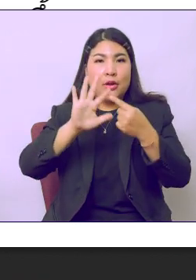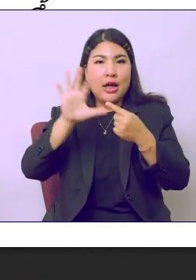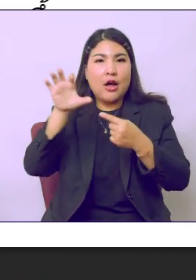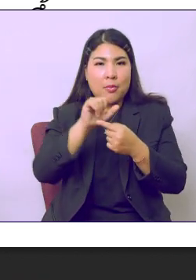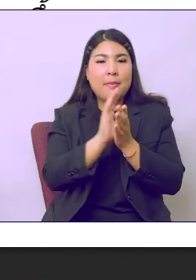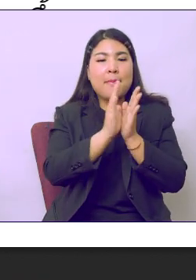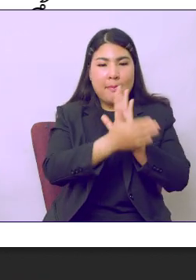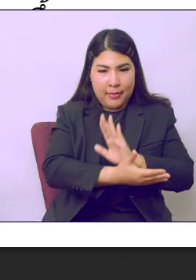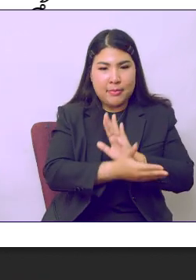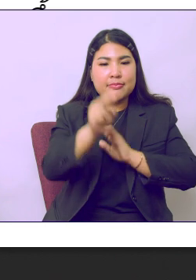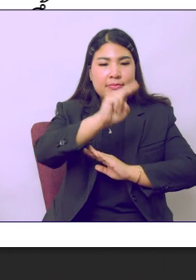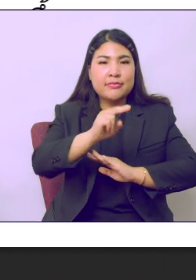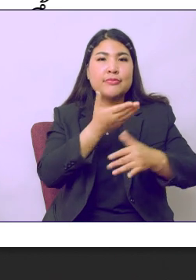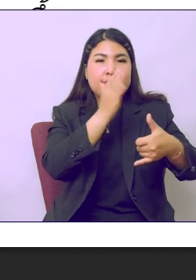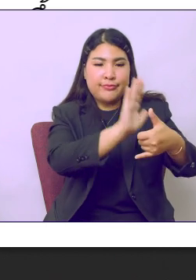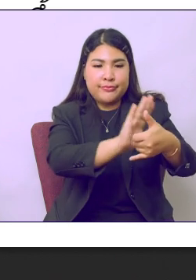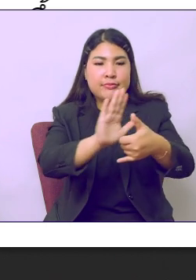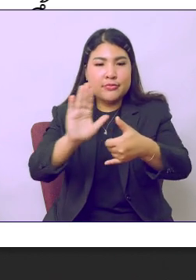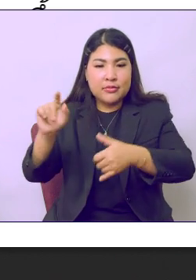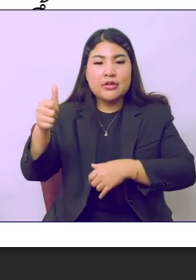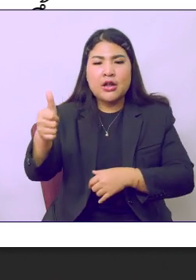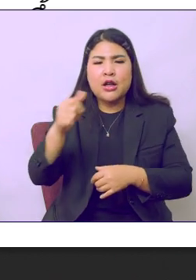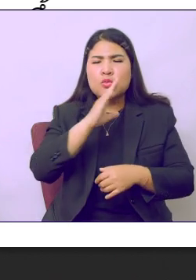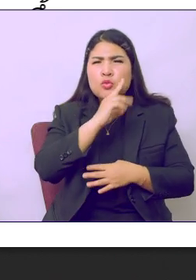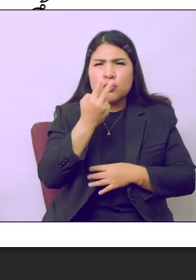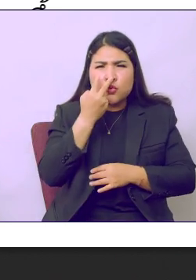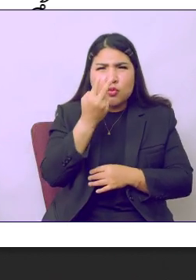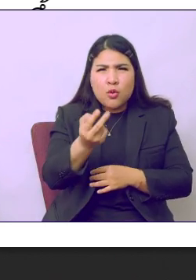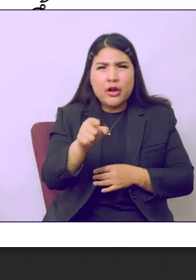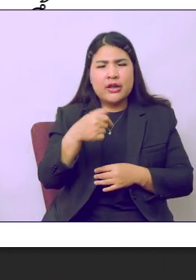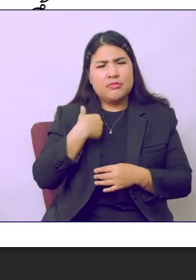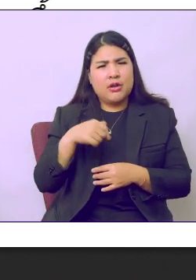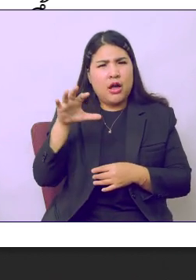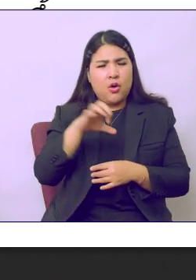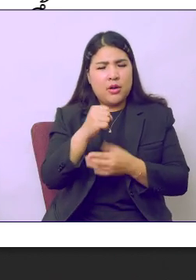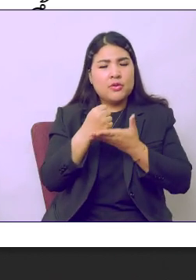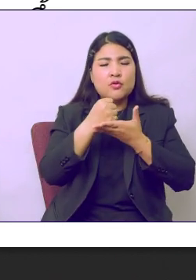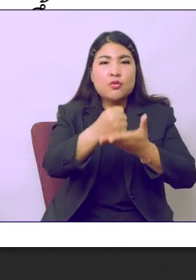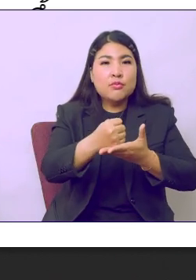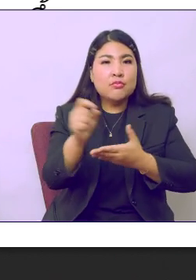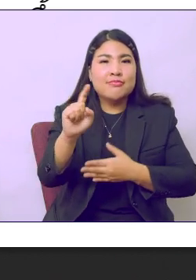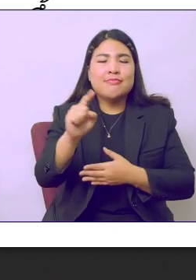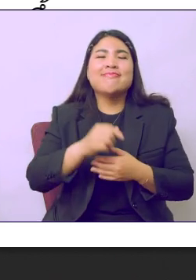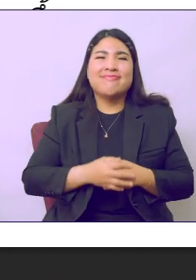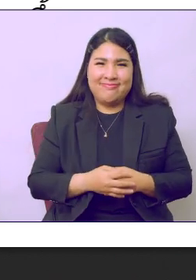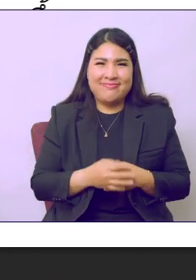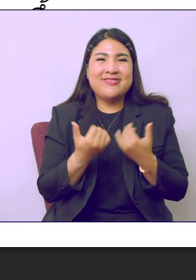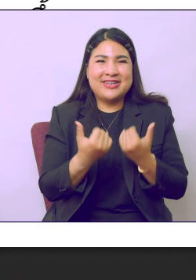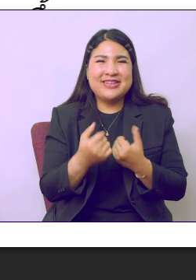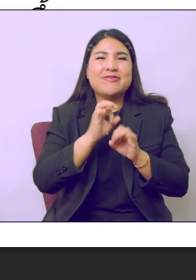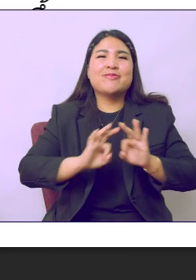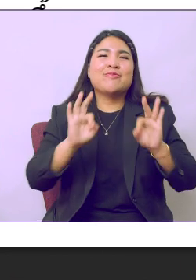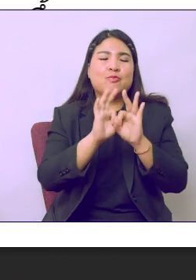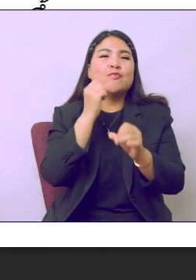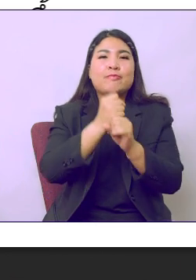นั้นได้นะครับแล้วก็ดูที่ท่าแล้วเราก็ต้องมานั่งออกแบบว่าเอ๊ะเราจะเอาอะไรมาซัพพอร์ตน้องนะอย่างเงี้ยนะครับก็ต้องทำการ